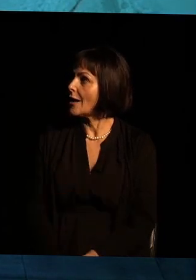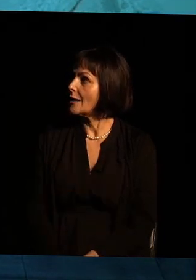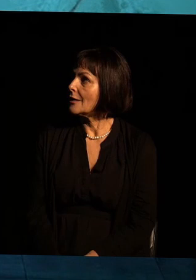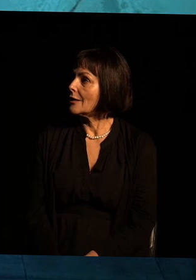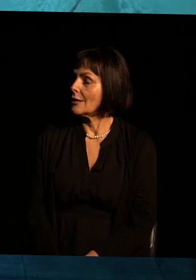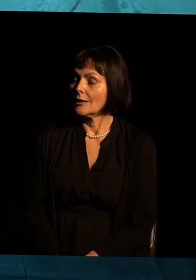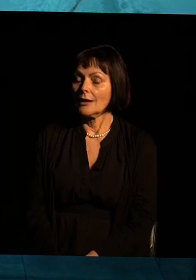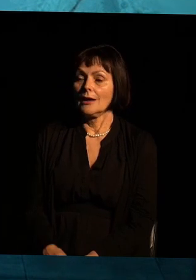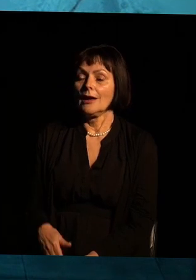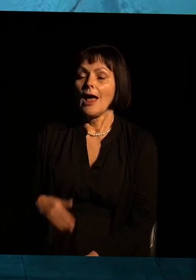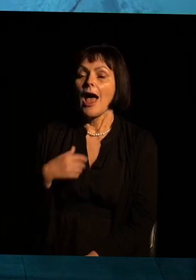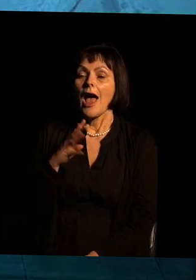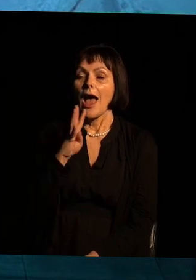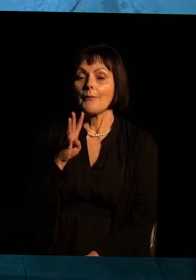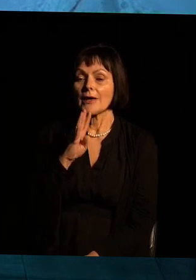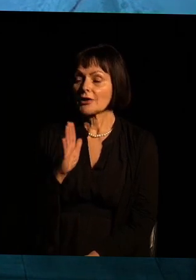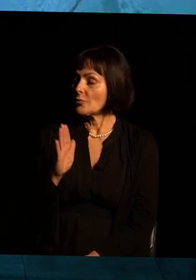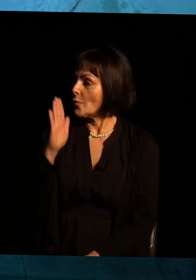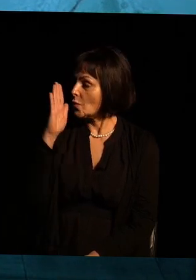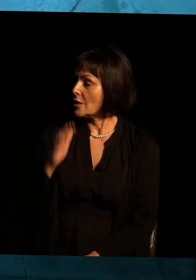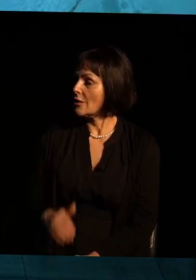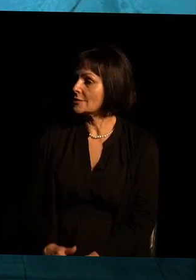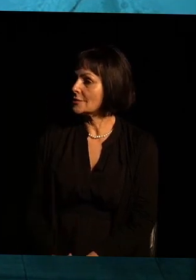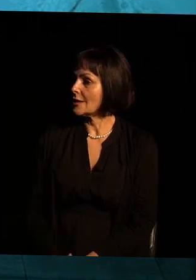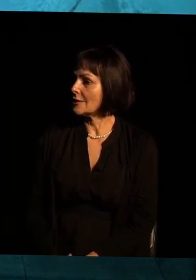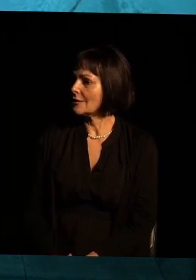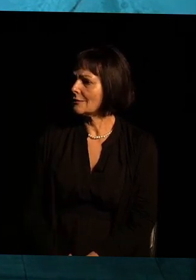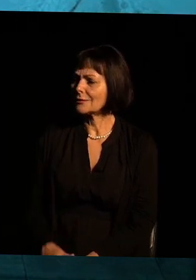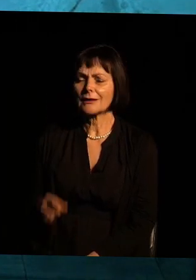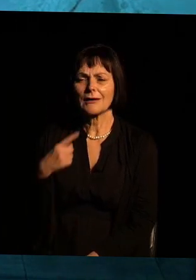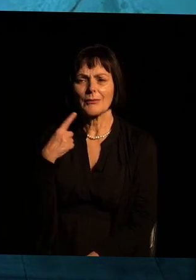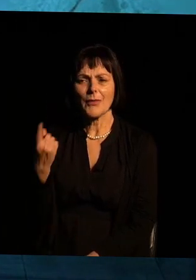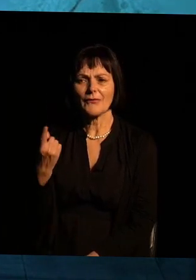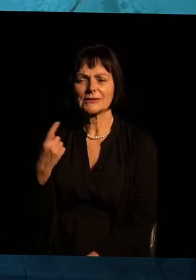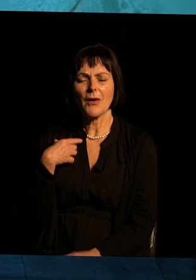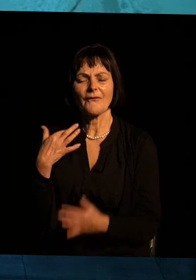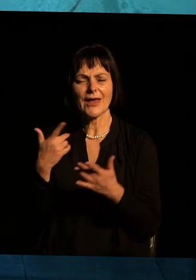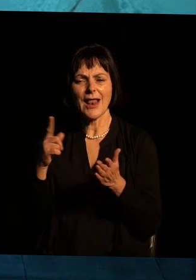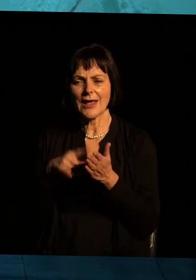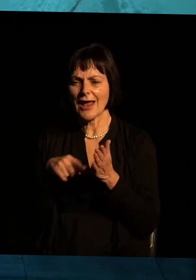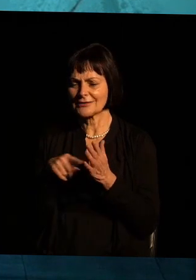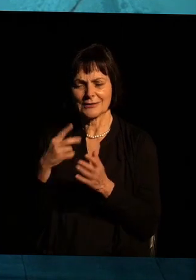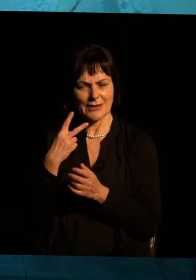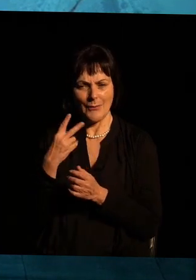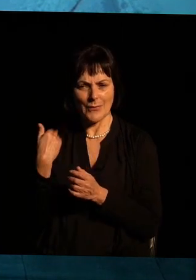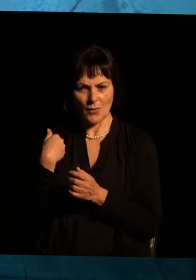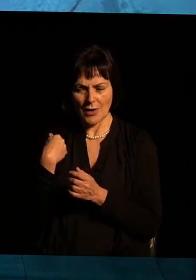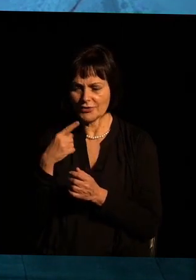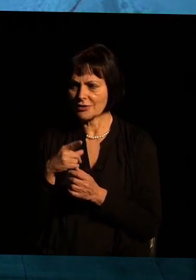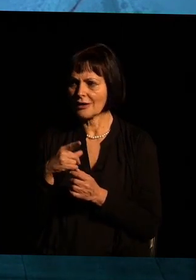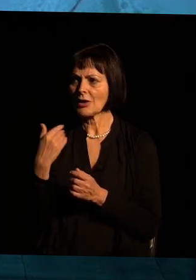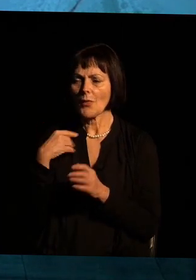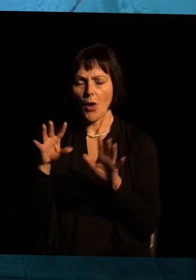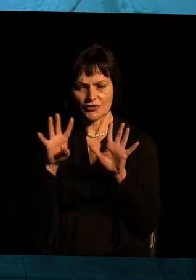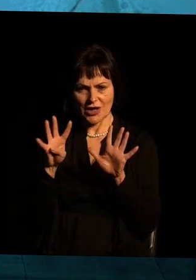z kolei w Ameryki Północnej. Powiedz Rysiek, bo tam akurat tak wiele razy cię ona nie widziała na szczycie, chociaż